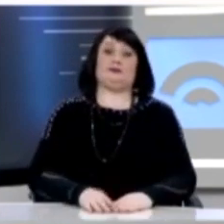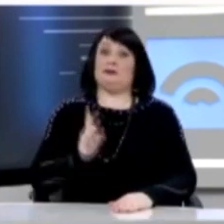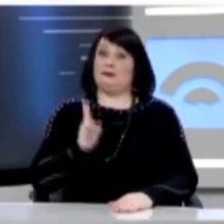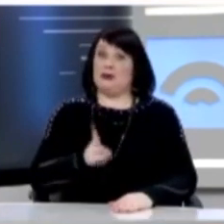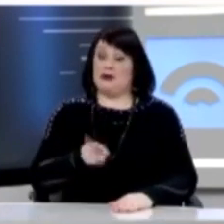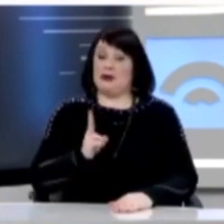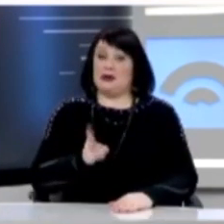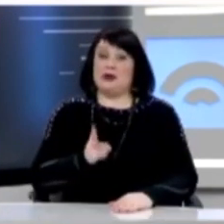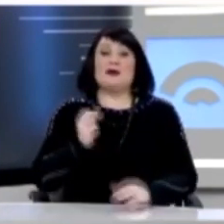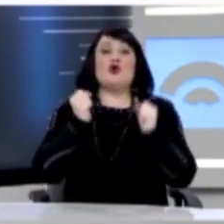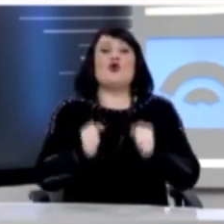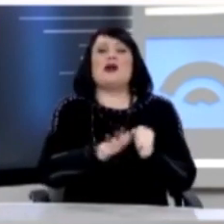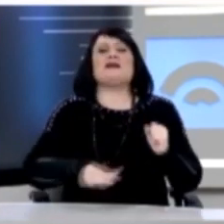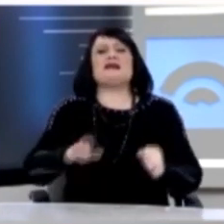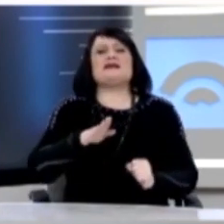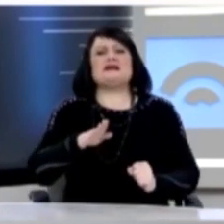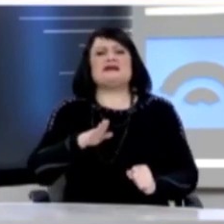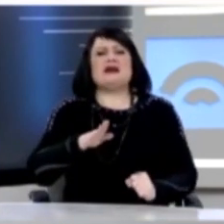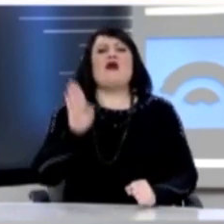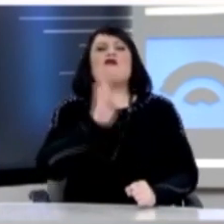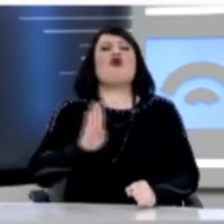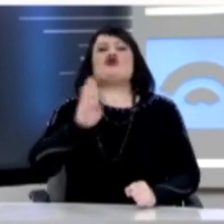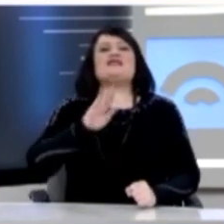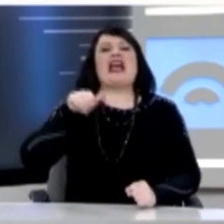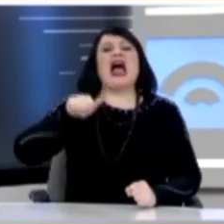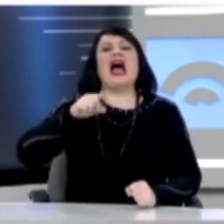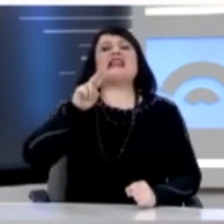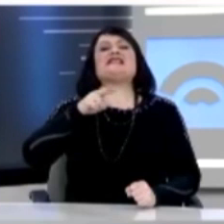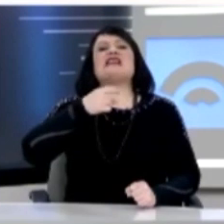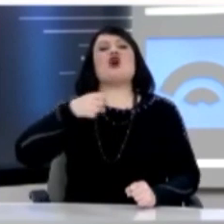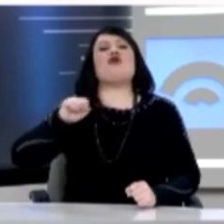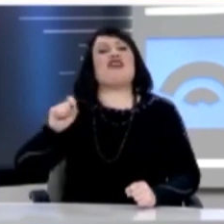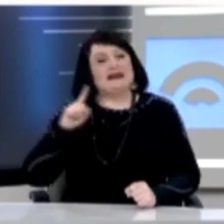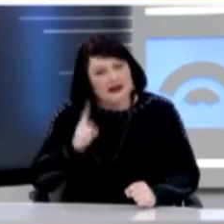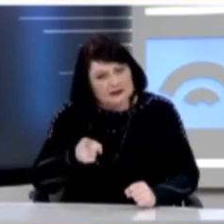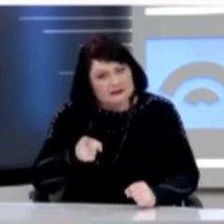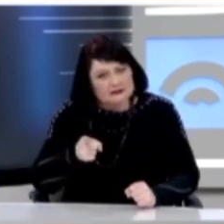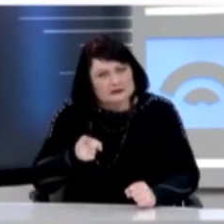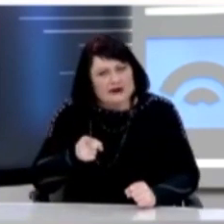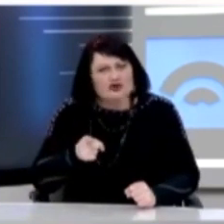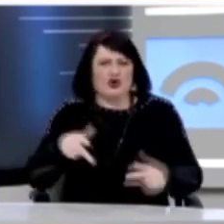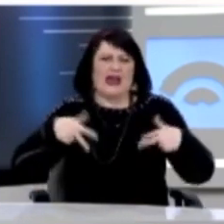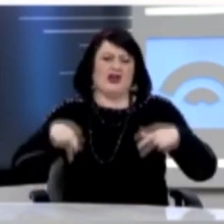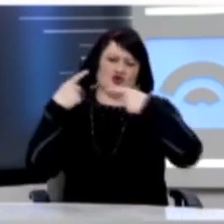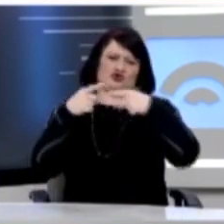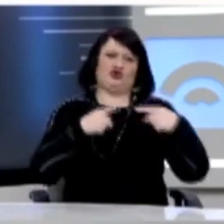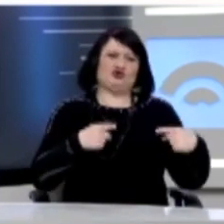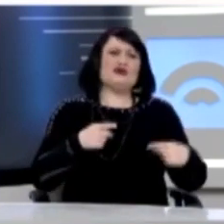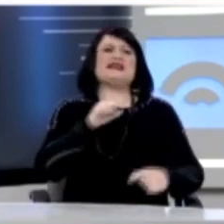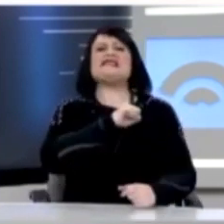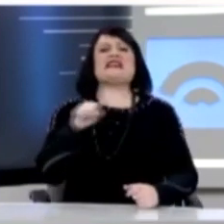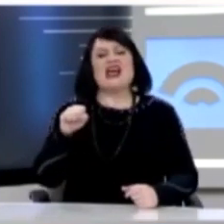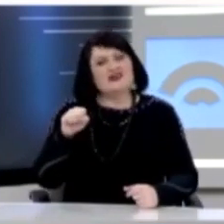παράδειγμα, η κατάσταση και στη Βοσνία-Ερζεγοβίνη, ένα κράτος μοσαϊκό, όπου ήδη το σέρβικο στοιχείο